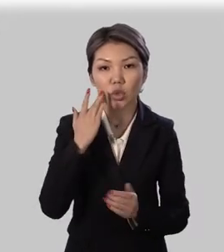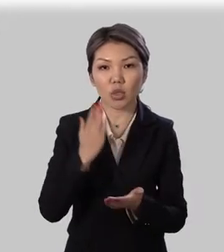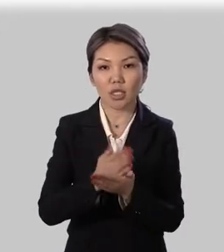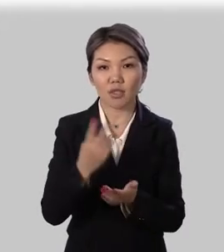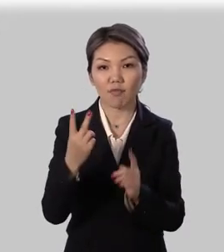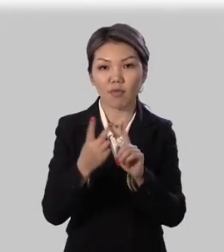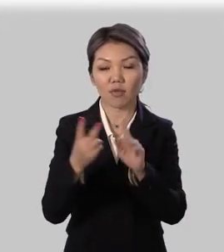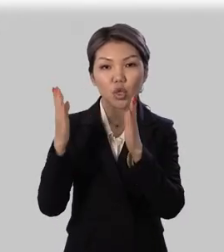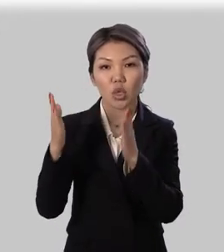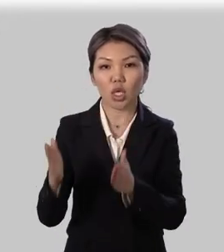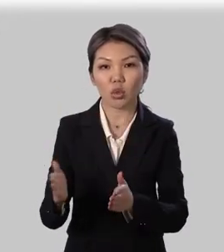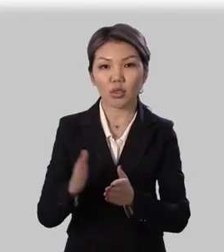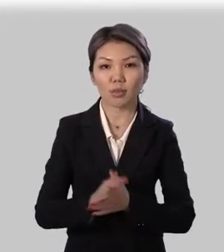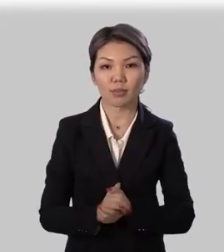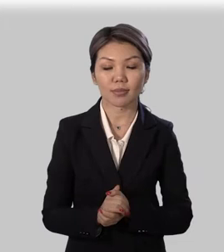колонке